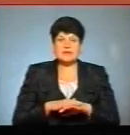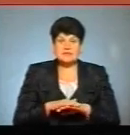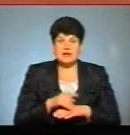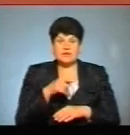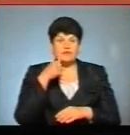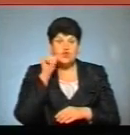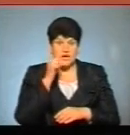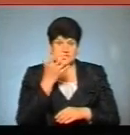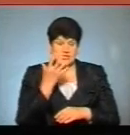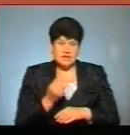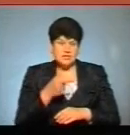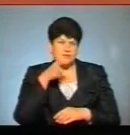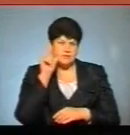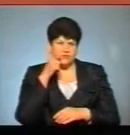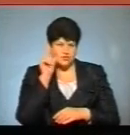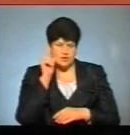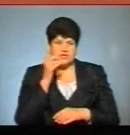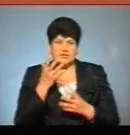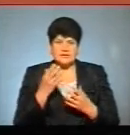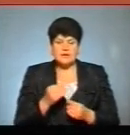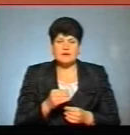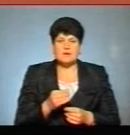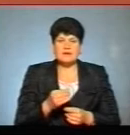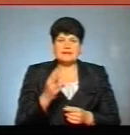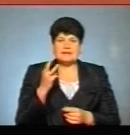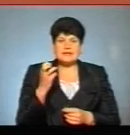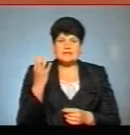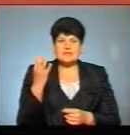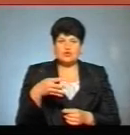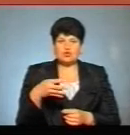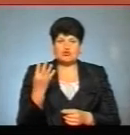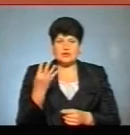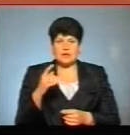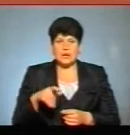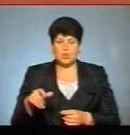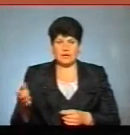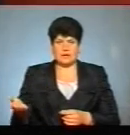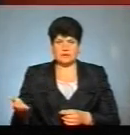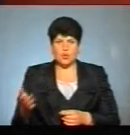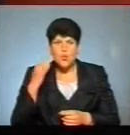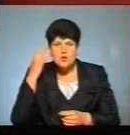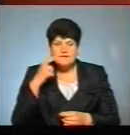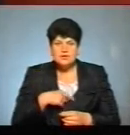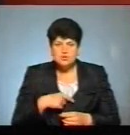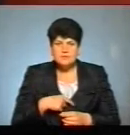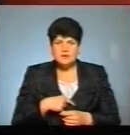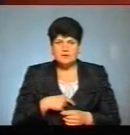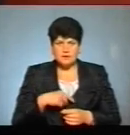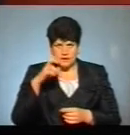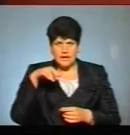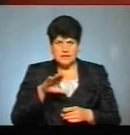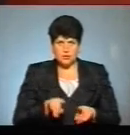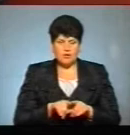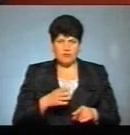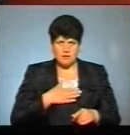вчорашній день, чи позавчора, вірніше, показник був 344 людини. Уявіть собі, країна, яка така, як ми,